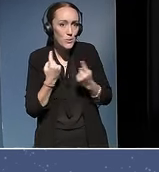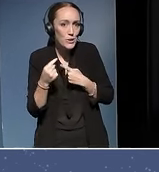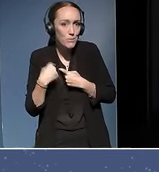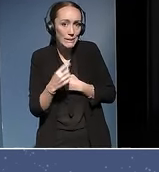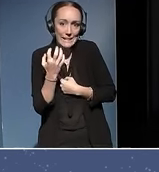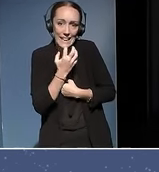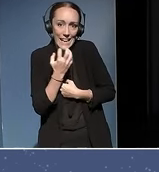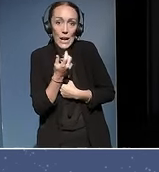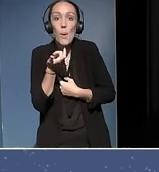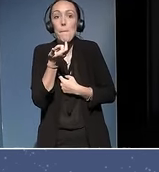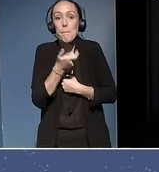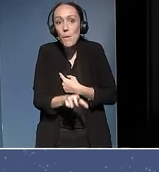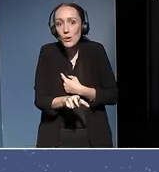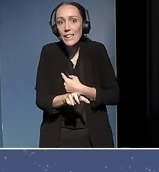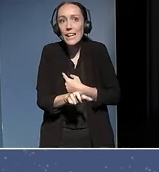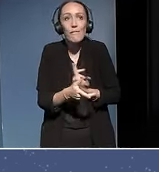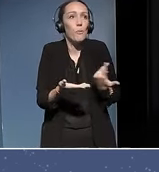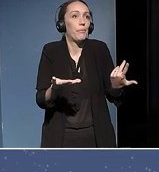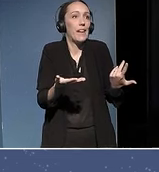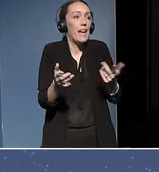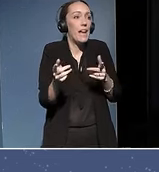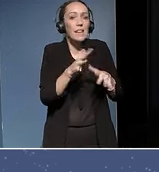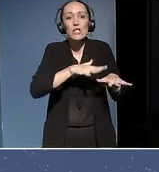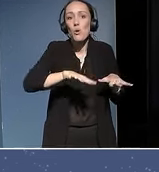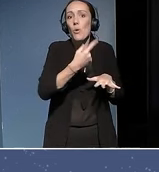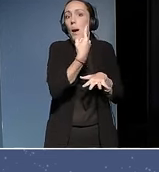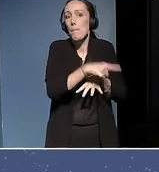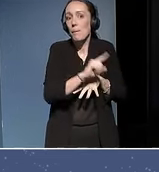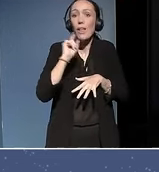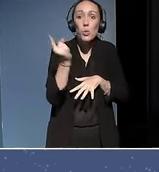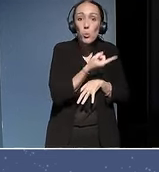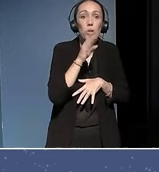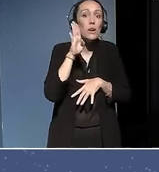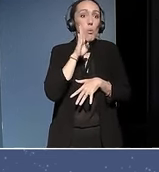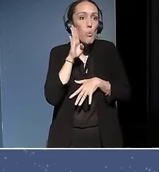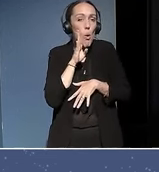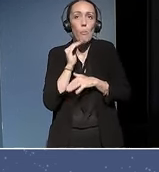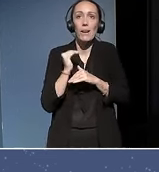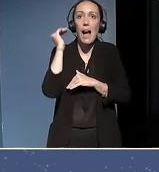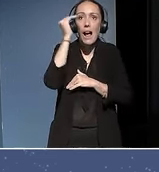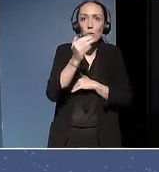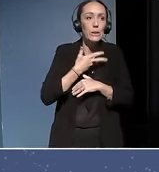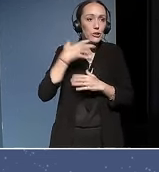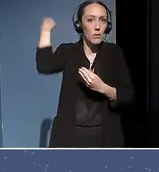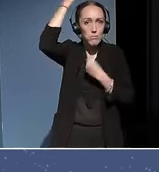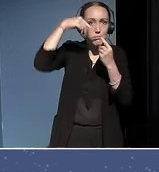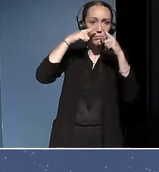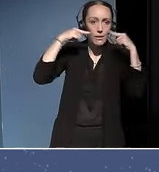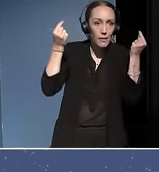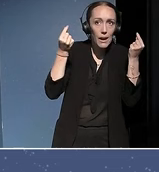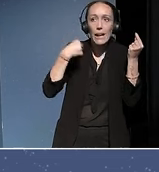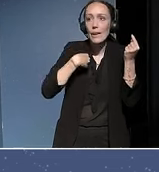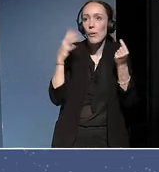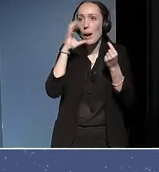tutti gli uomini maschi adulti o quasi tutti Ah è così il 90% Diego è così come